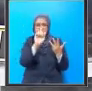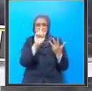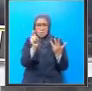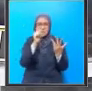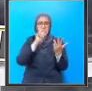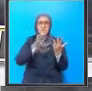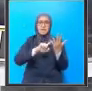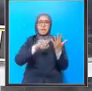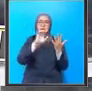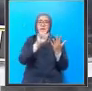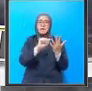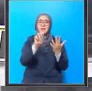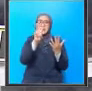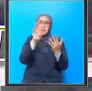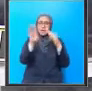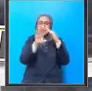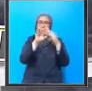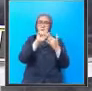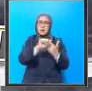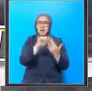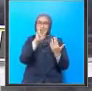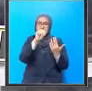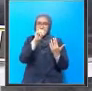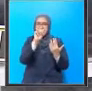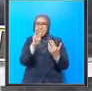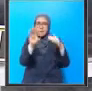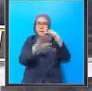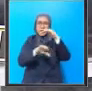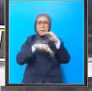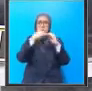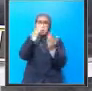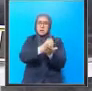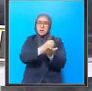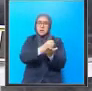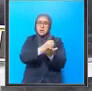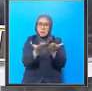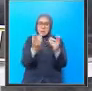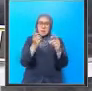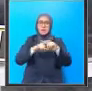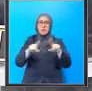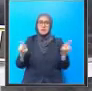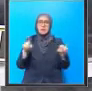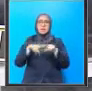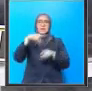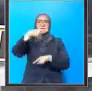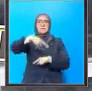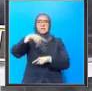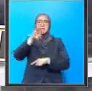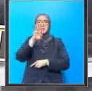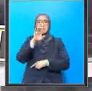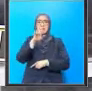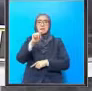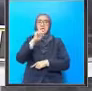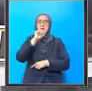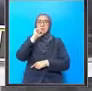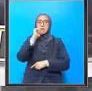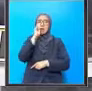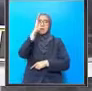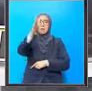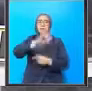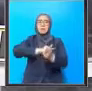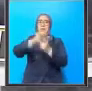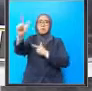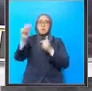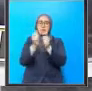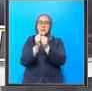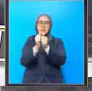Malangnya PPT tidak akan memproses permohonan lesen premis tanpa kelulusan daripada JKKP,